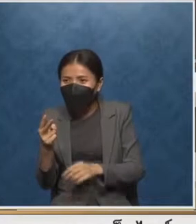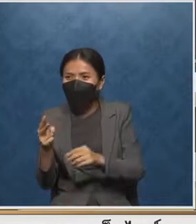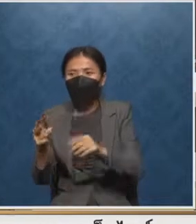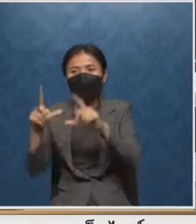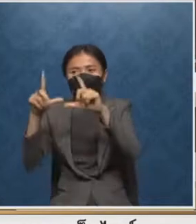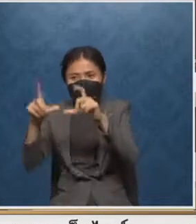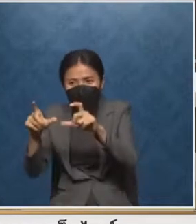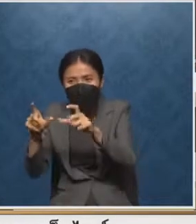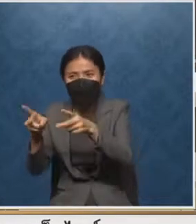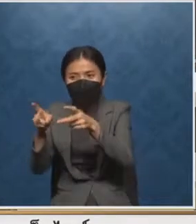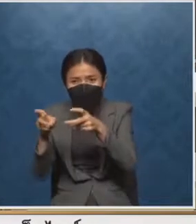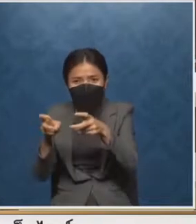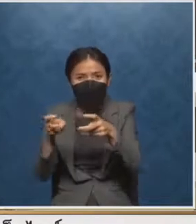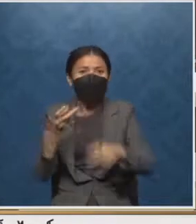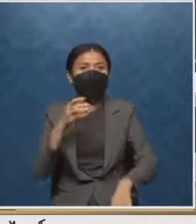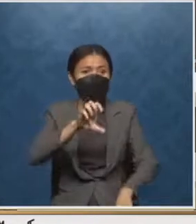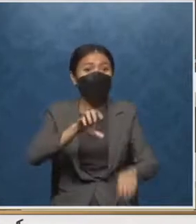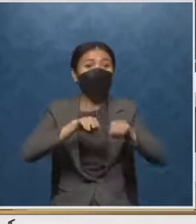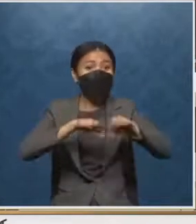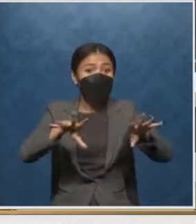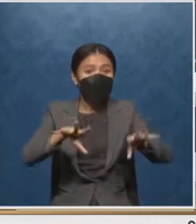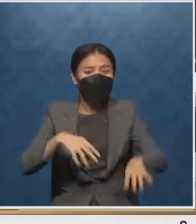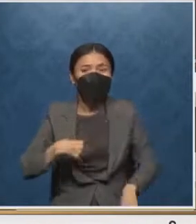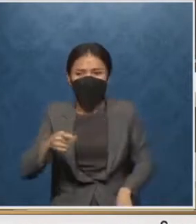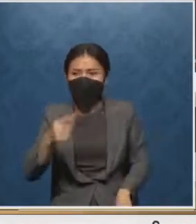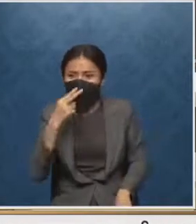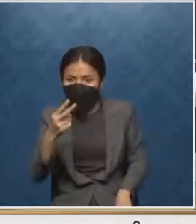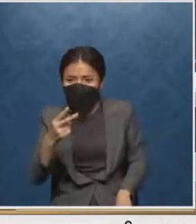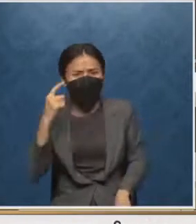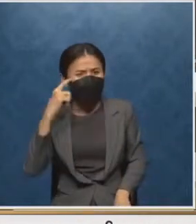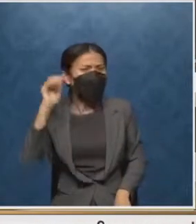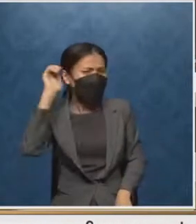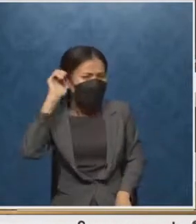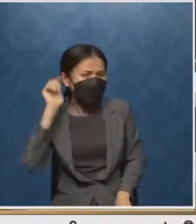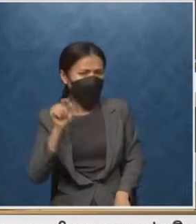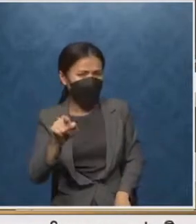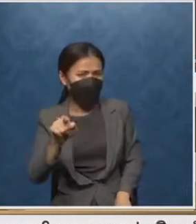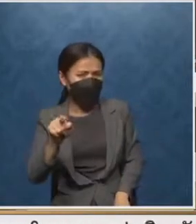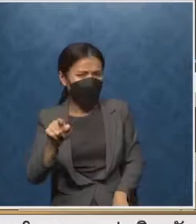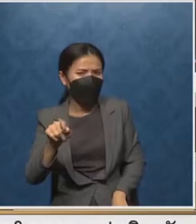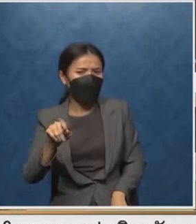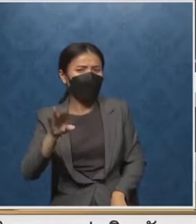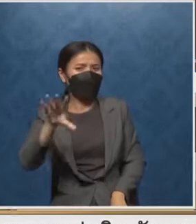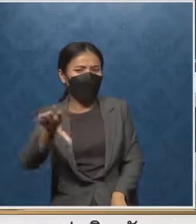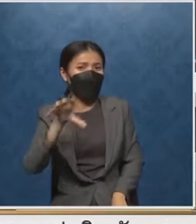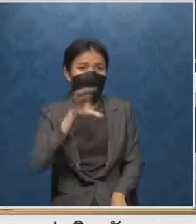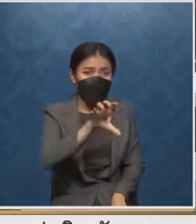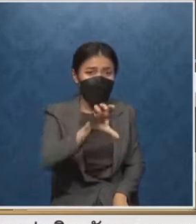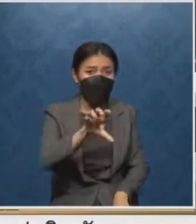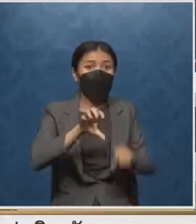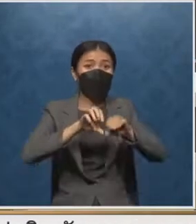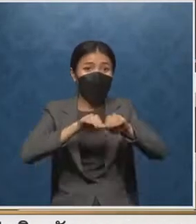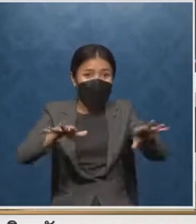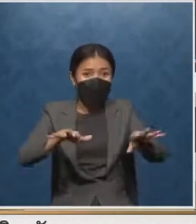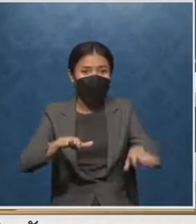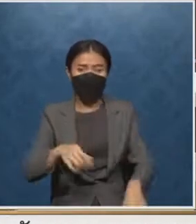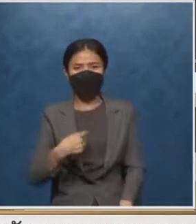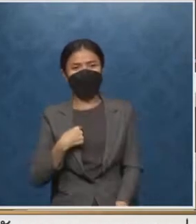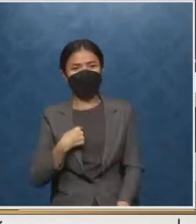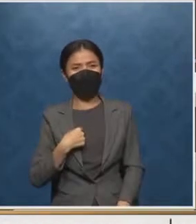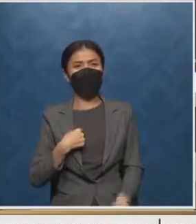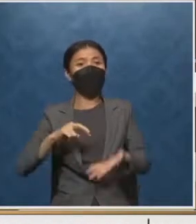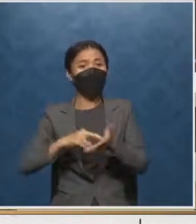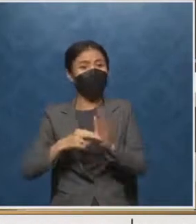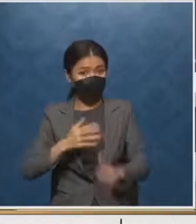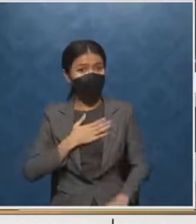ราบและมีความเชื่อว่าสิ่งนั้นนะครับสื่อออกไปแล้วน่ะจะมีมรรคมีผล